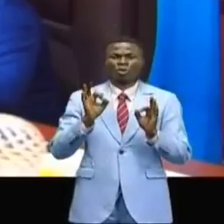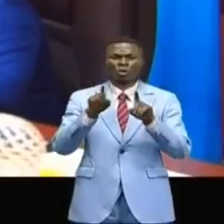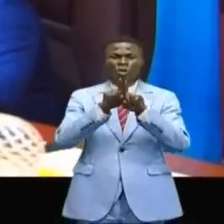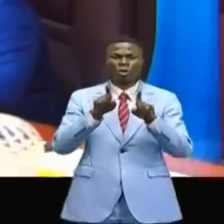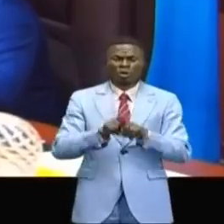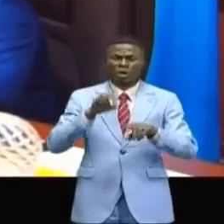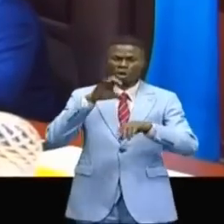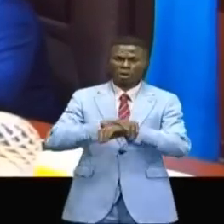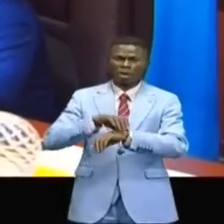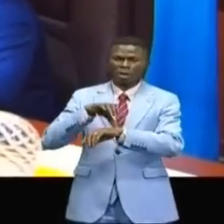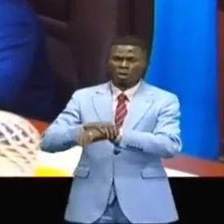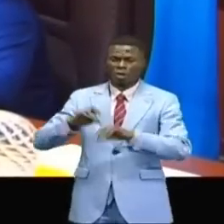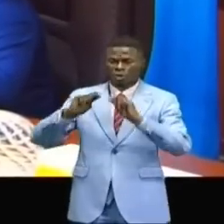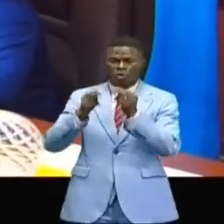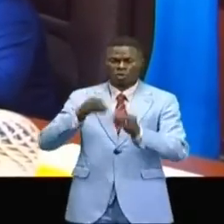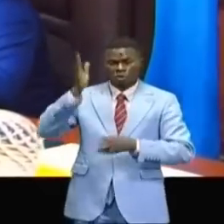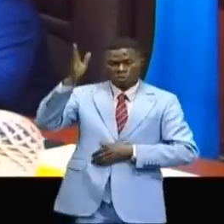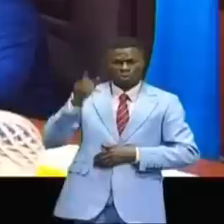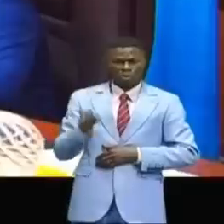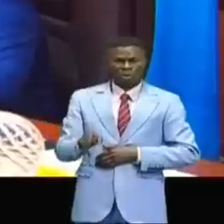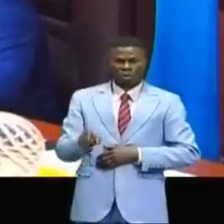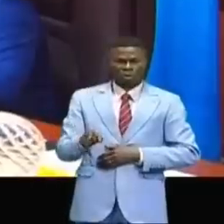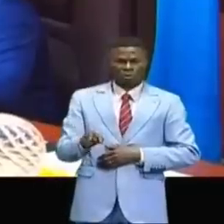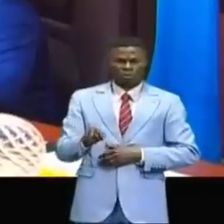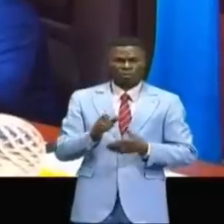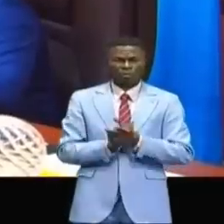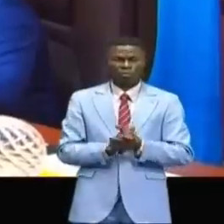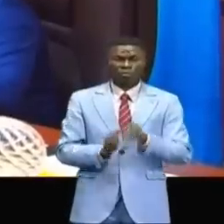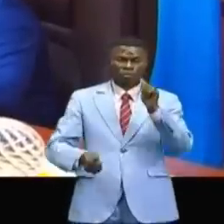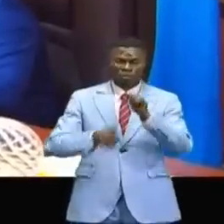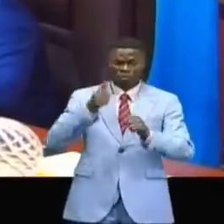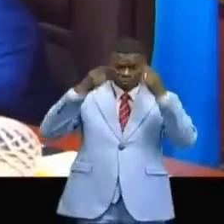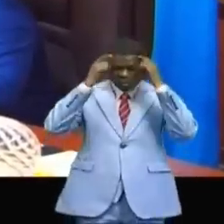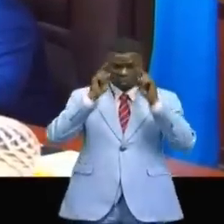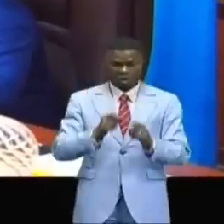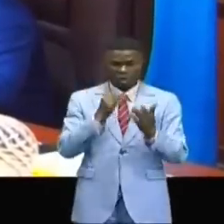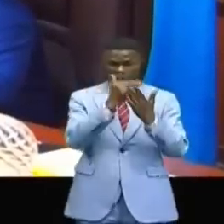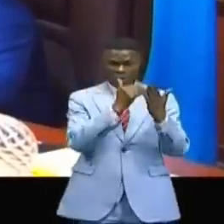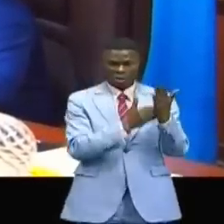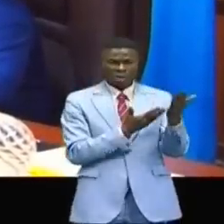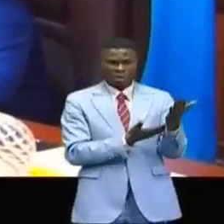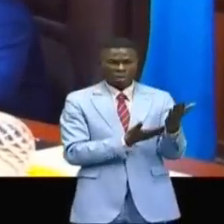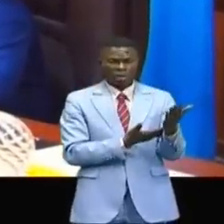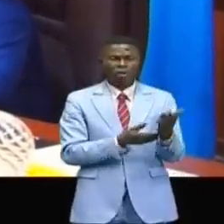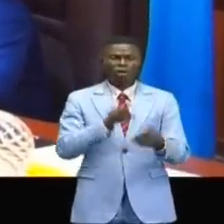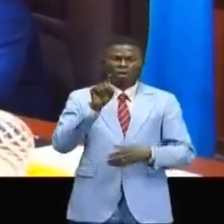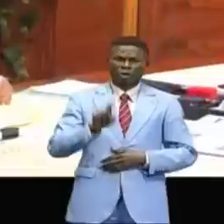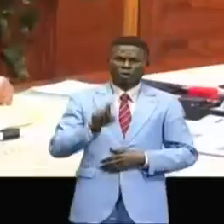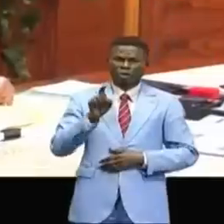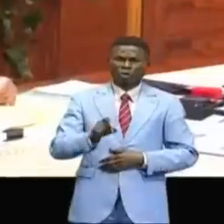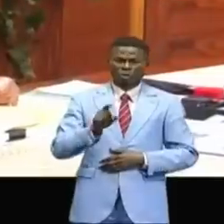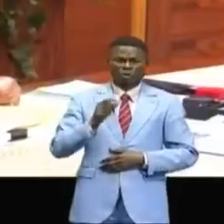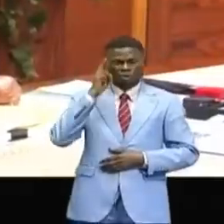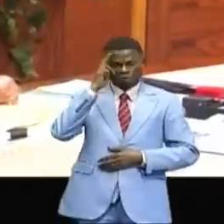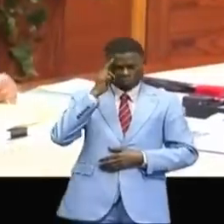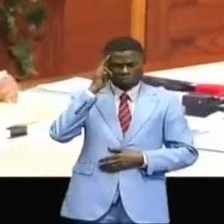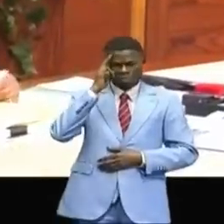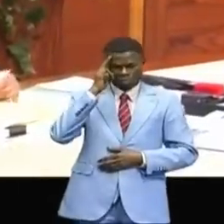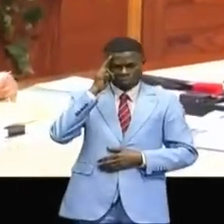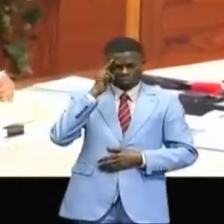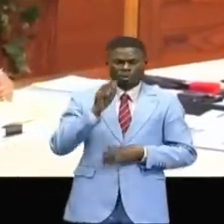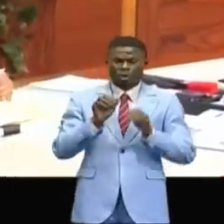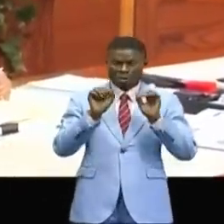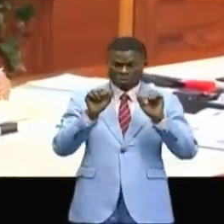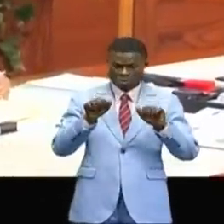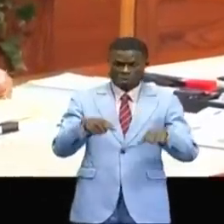traque des réseaux des receleurs. Au-delà des mesures précitées, il convient également de réfléchir sur la